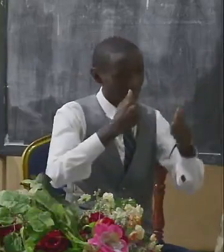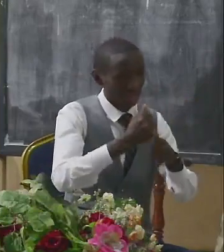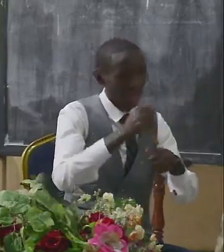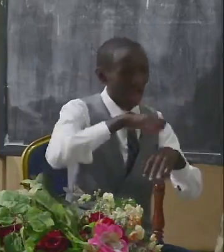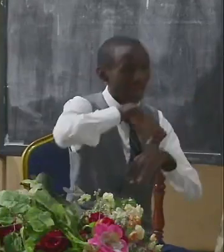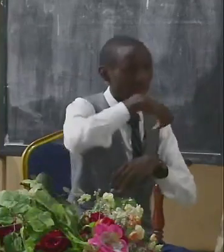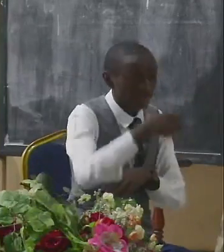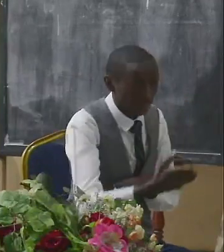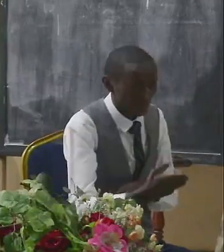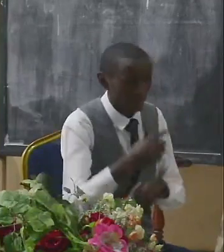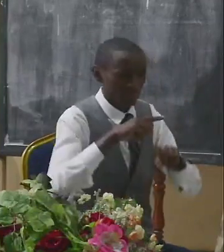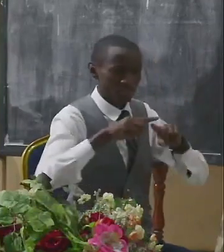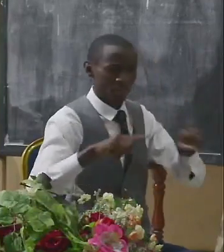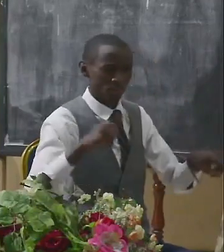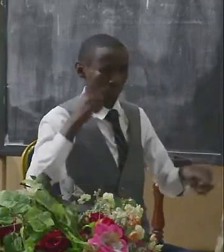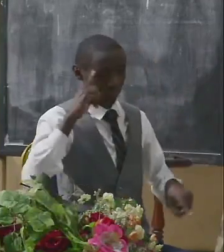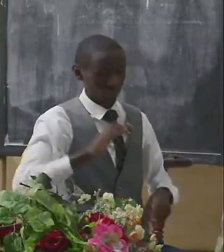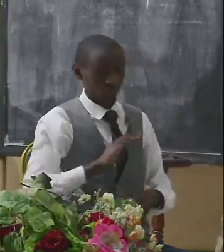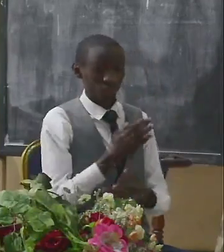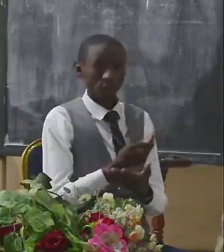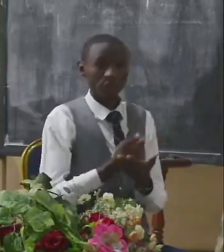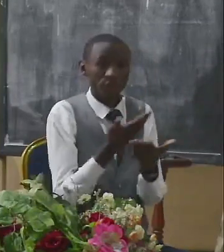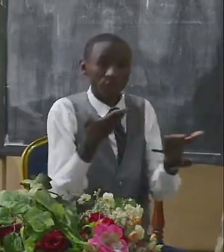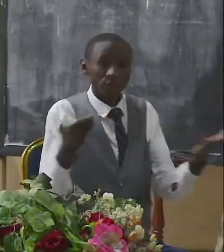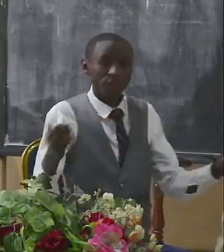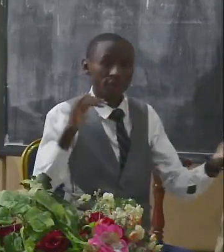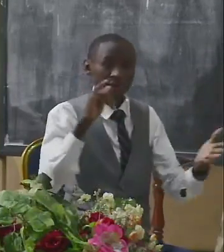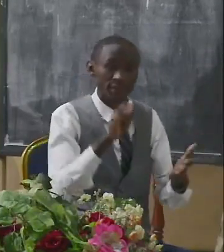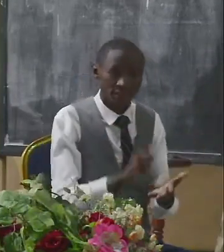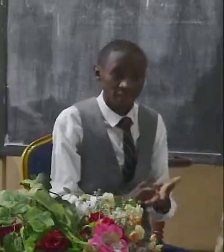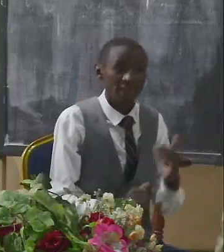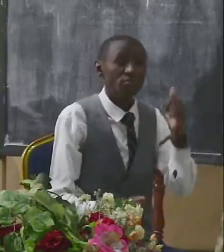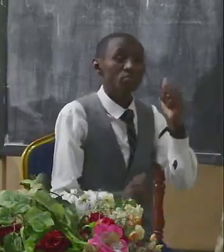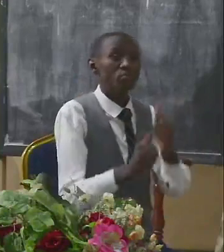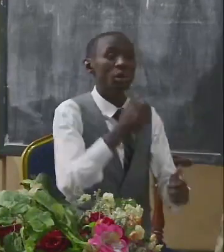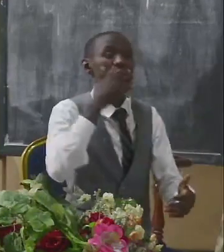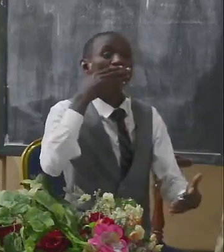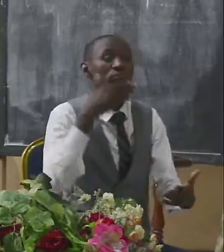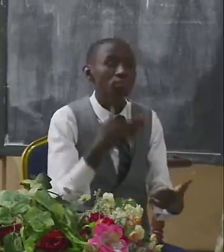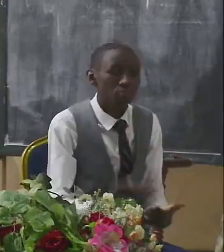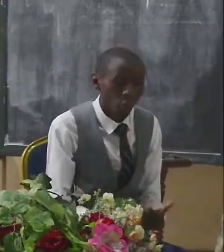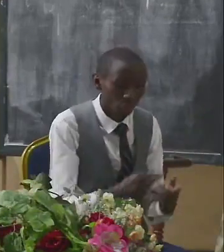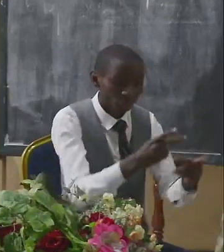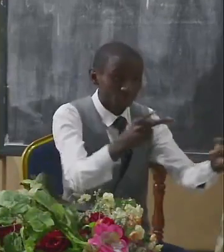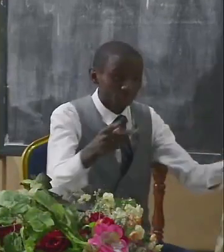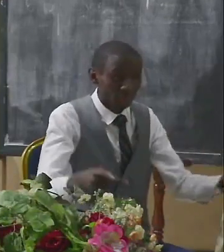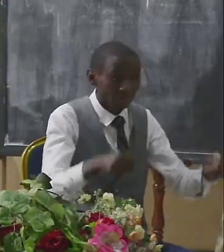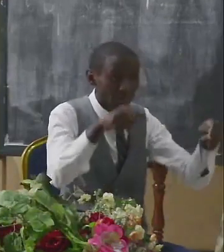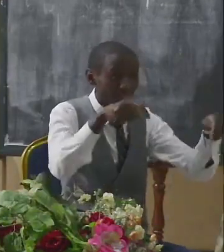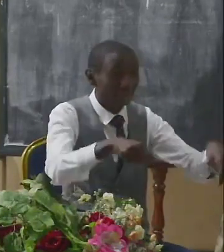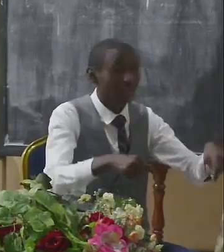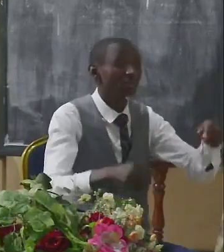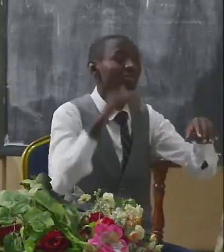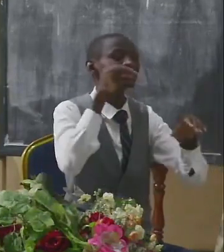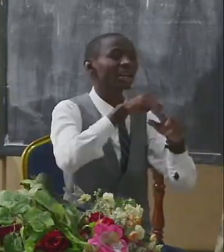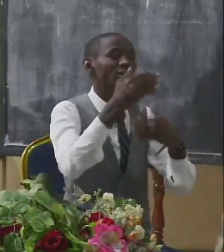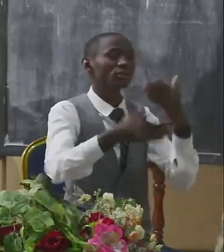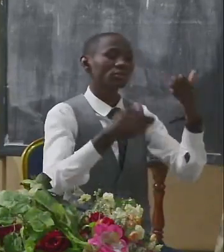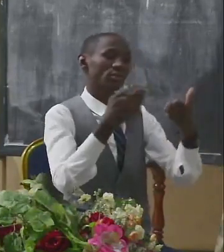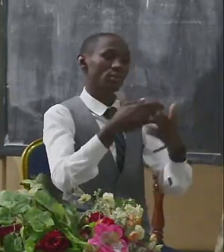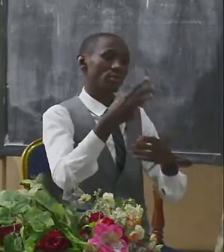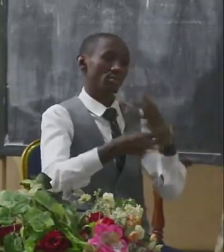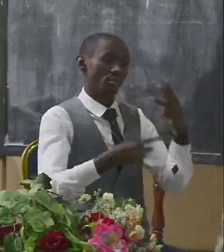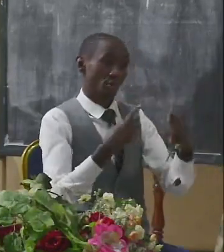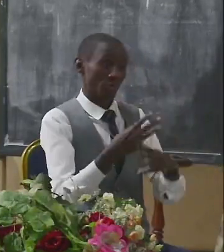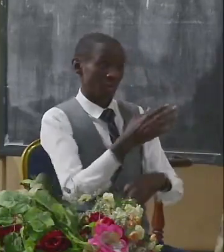fasi ingine. Pour nous, kwetu sisi, c'est le plus beau endroit au monde. Injo fasi ya mzuri sana mudunia. Et